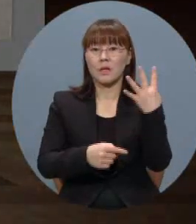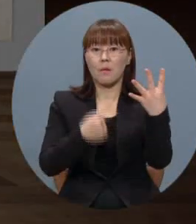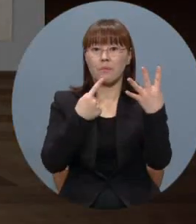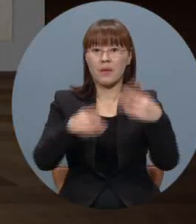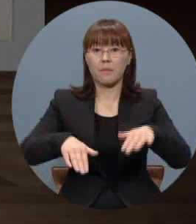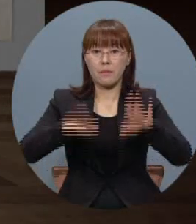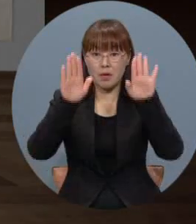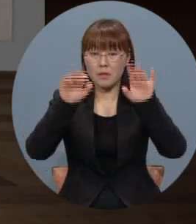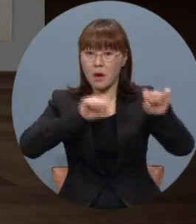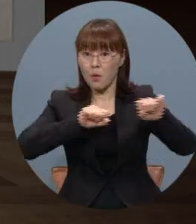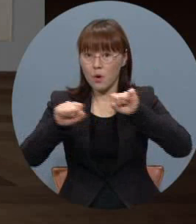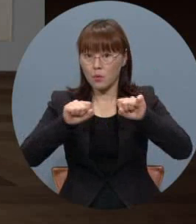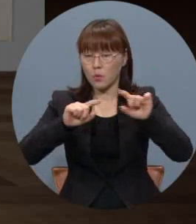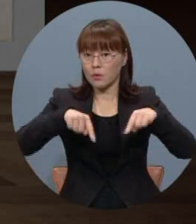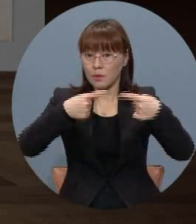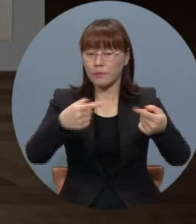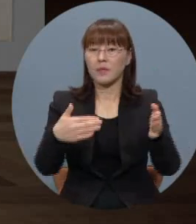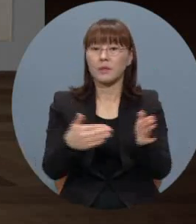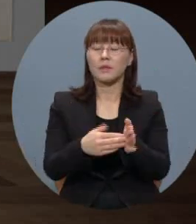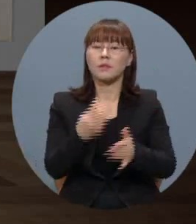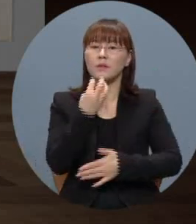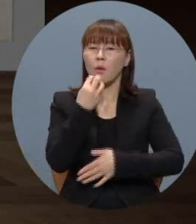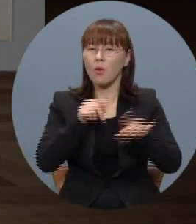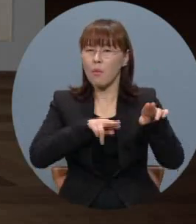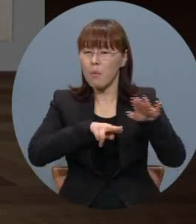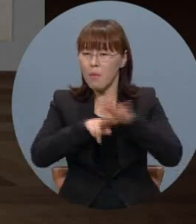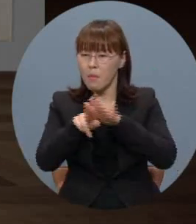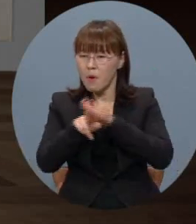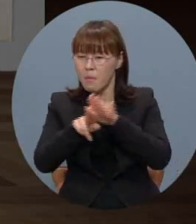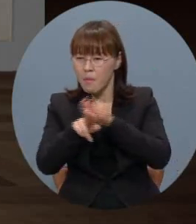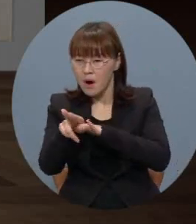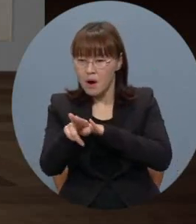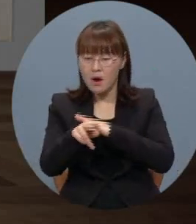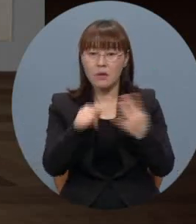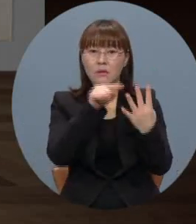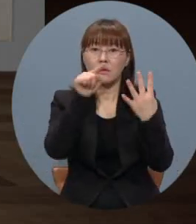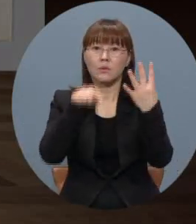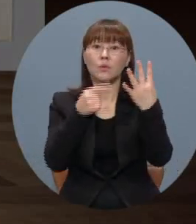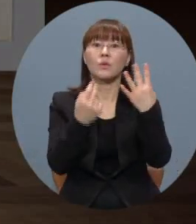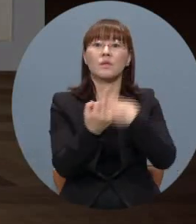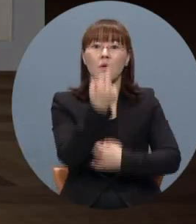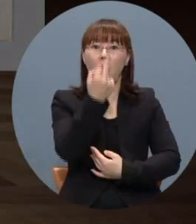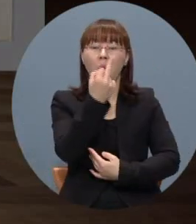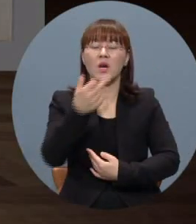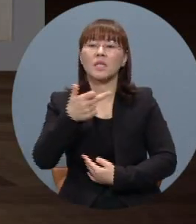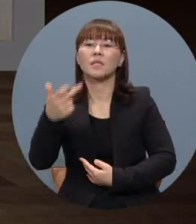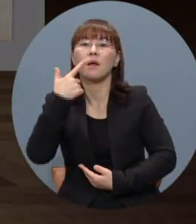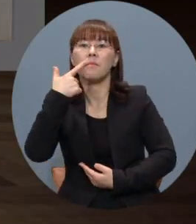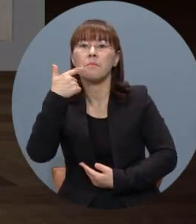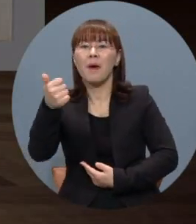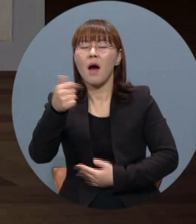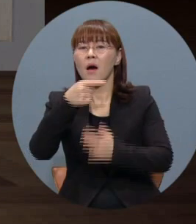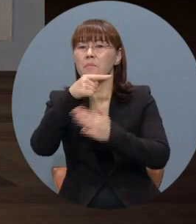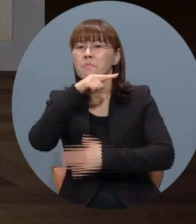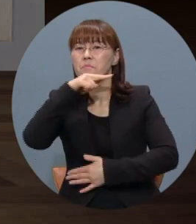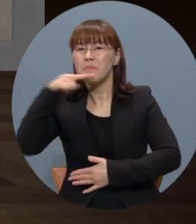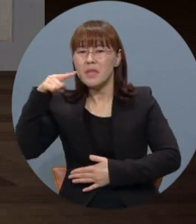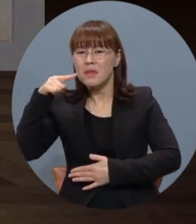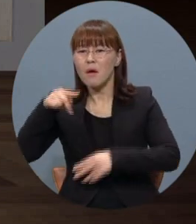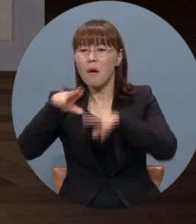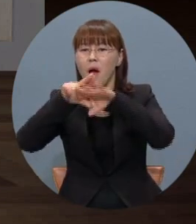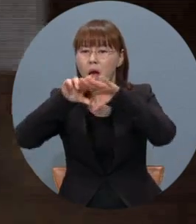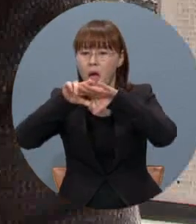만세운동에 참여한 뒤 서울에서 도피생활을 하던 중 사촌형에게 큰아버지를 통해 빚을 갚아달라고